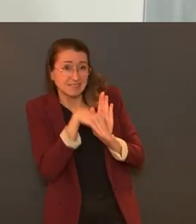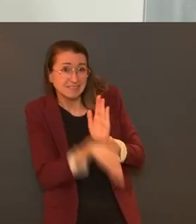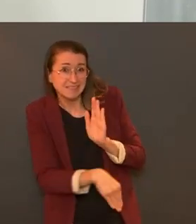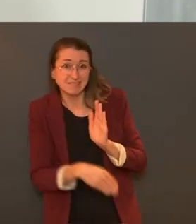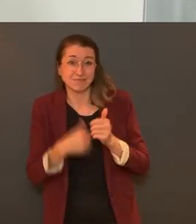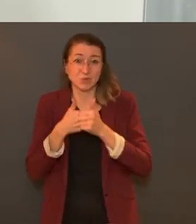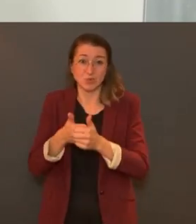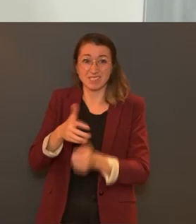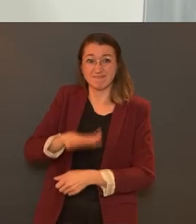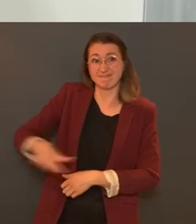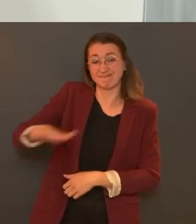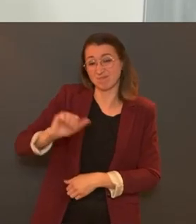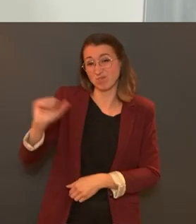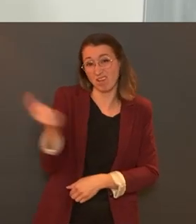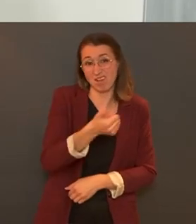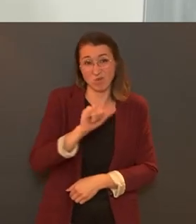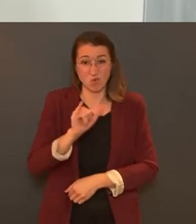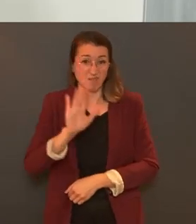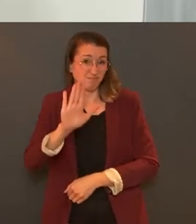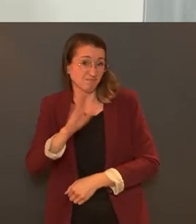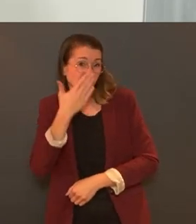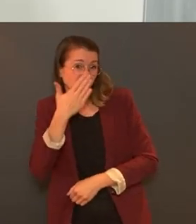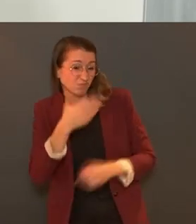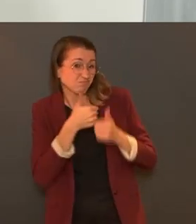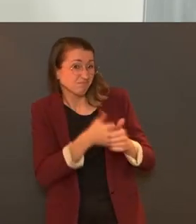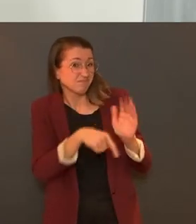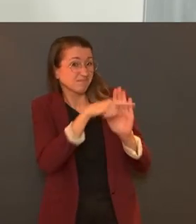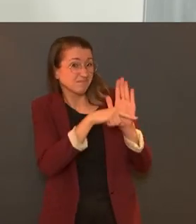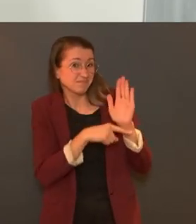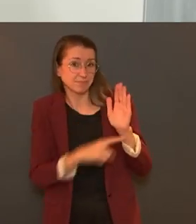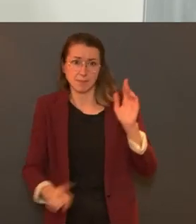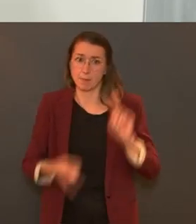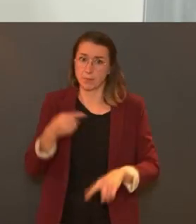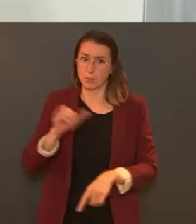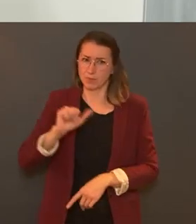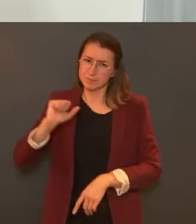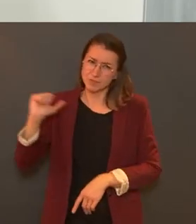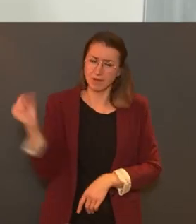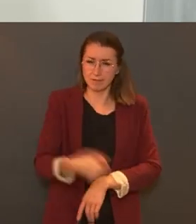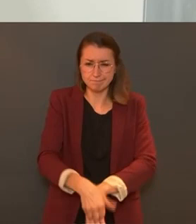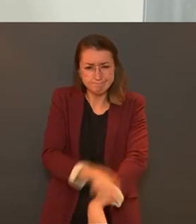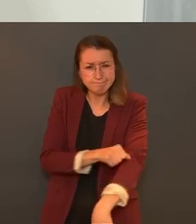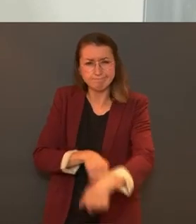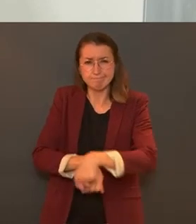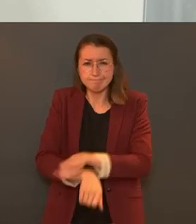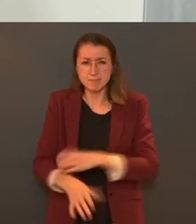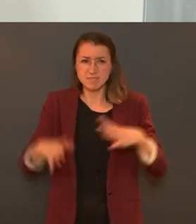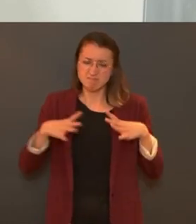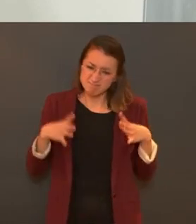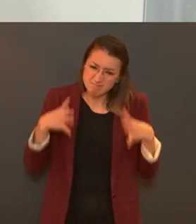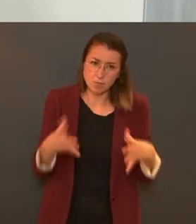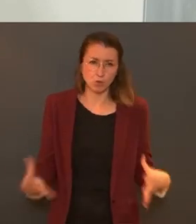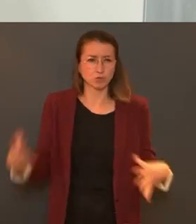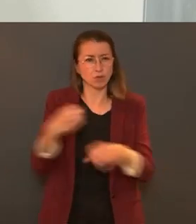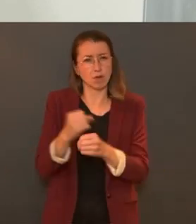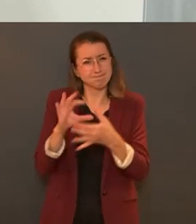aussi. N'oubliez pas, nous sommes la solution. La solution, elle est en chacun d'entre nous à notre niveau. Prenez soin de